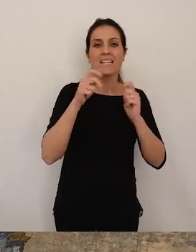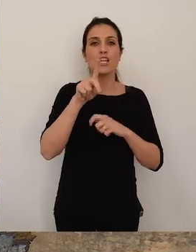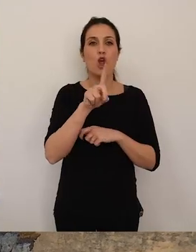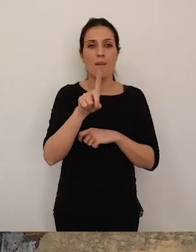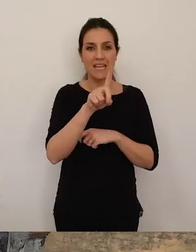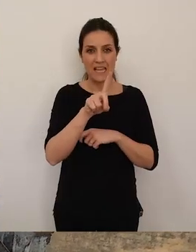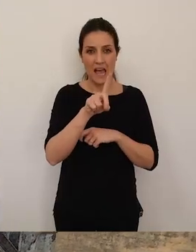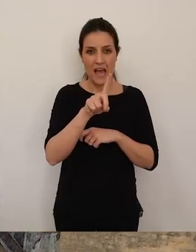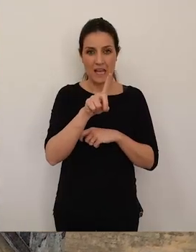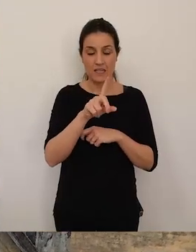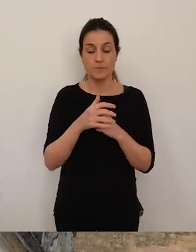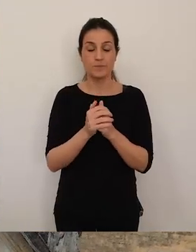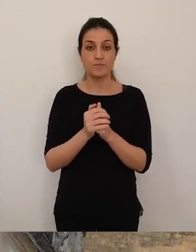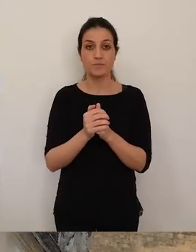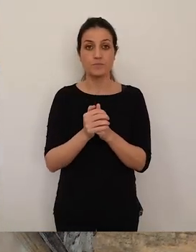antichi della provincia.